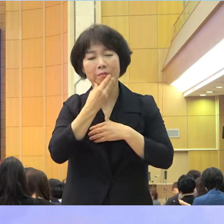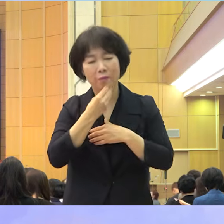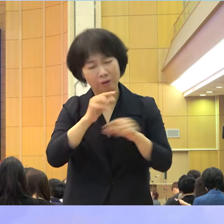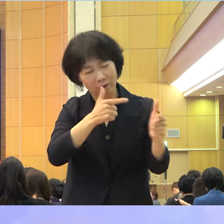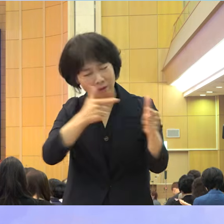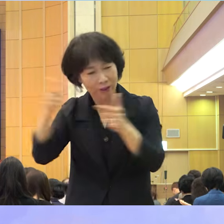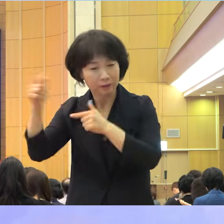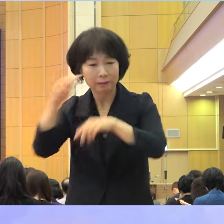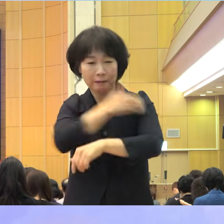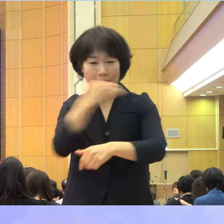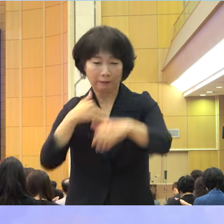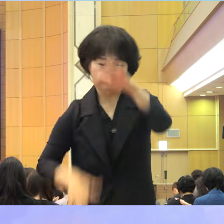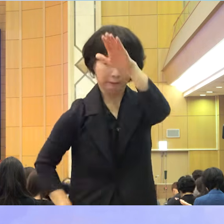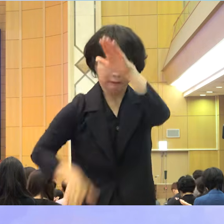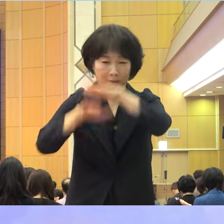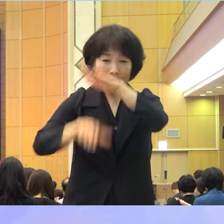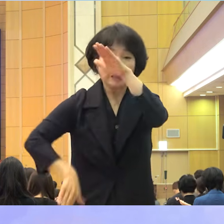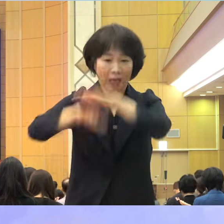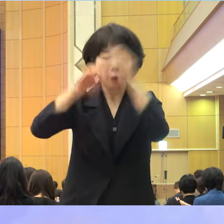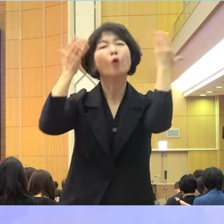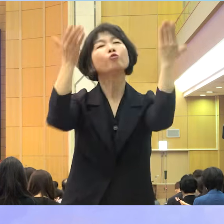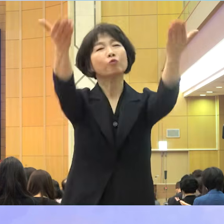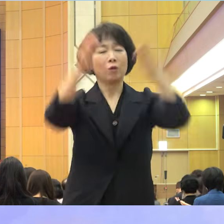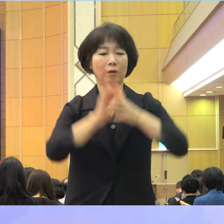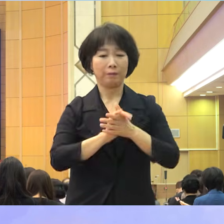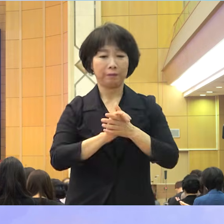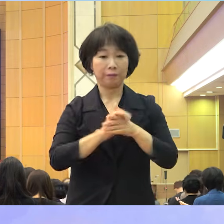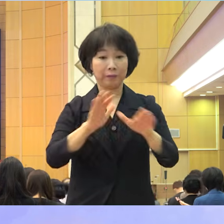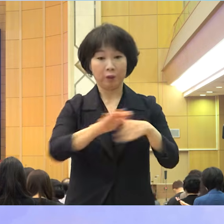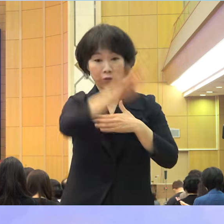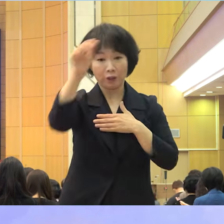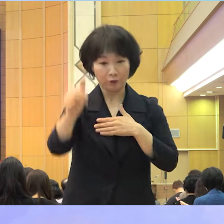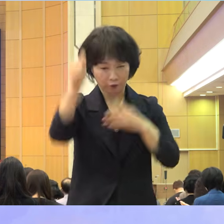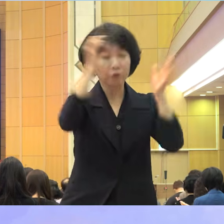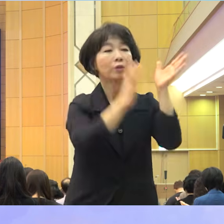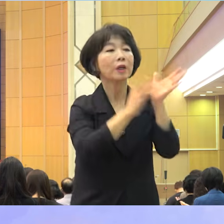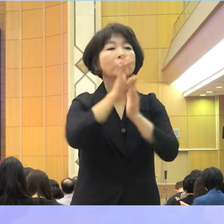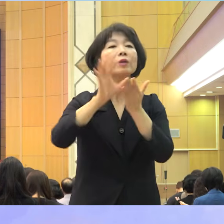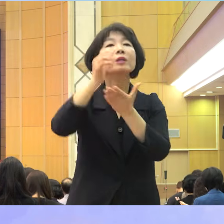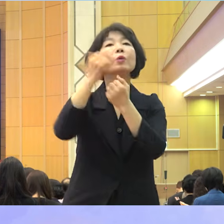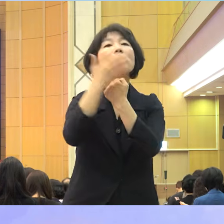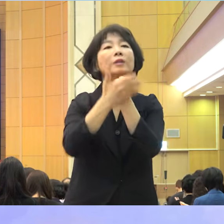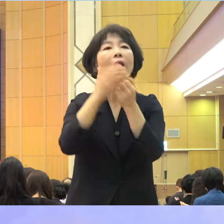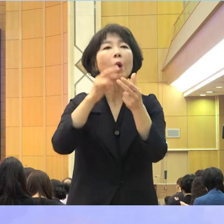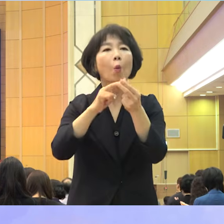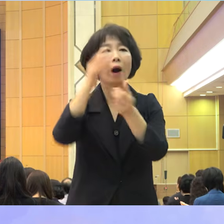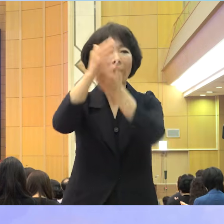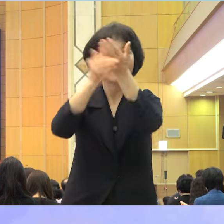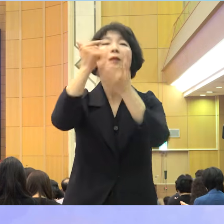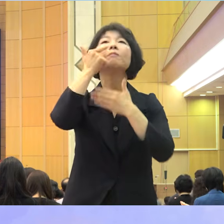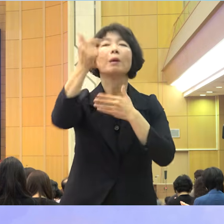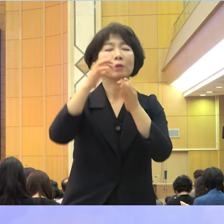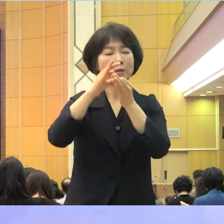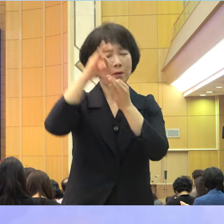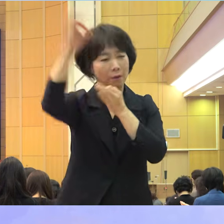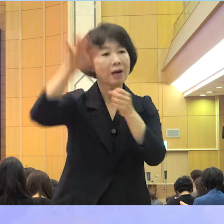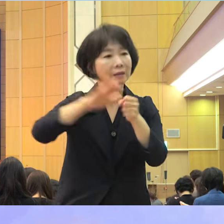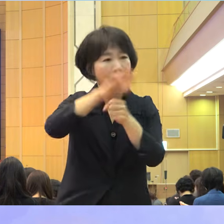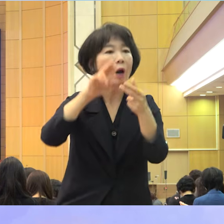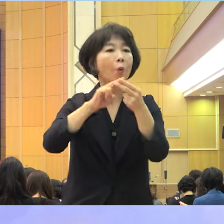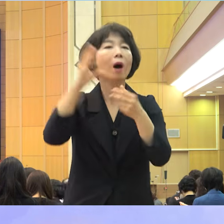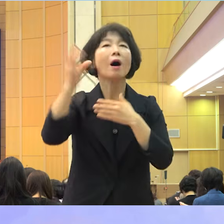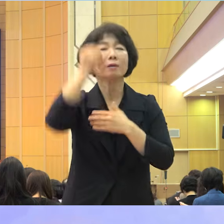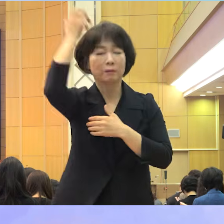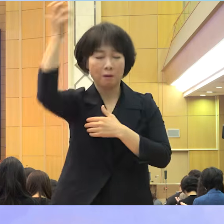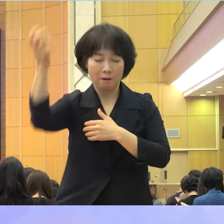복으로 가득가득 채워주시옵소서. 이제는 우리 주 예수 그리스도의 은혜와 하나님 아버지의 영원한 사랑과